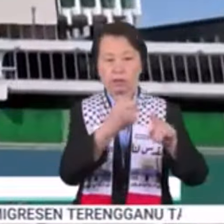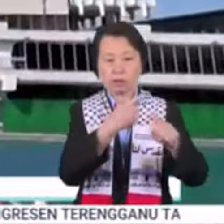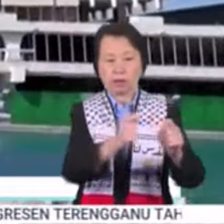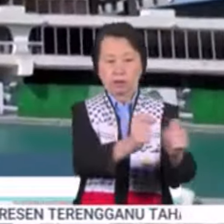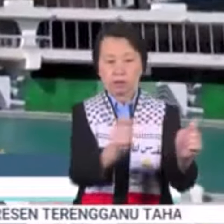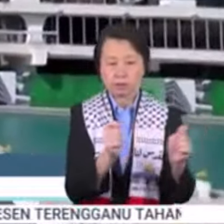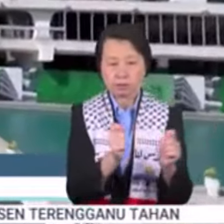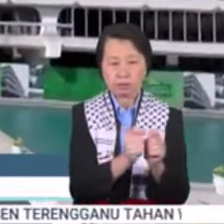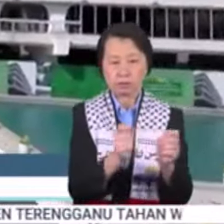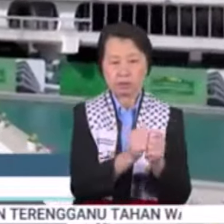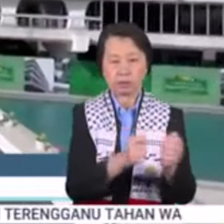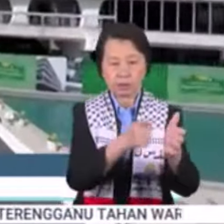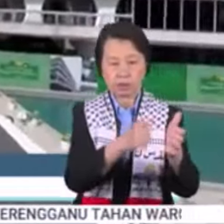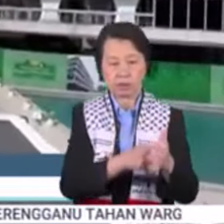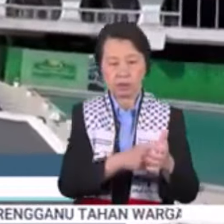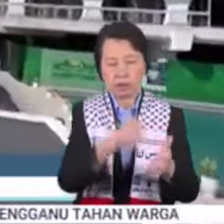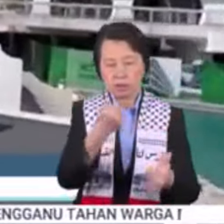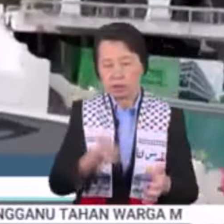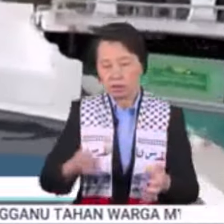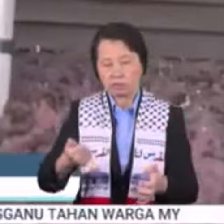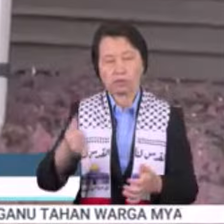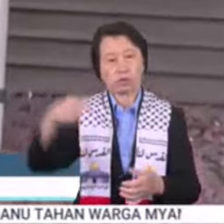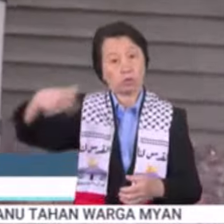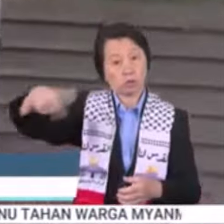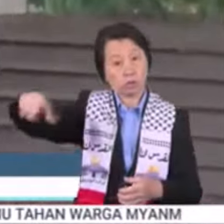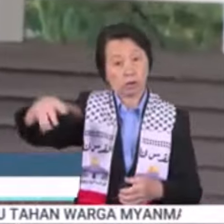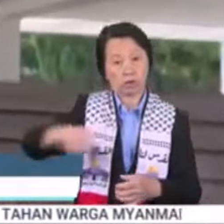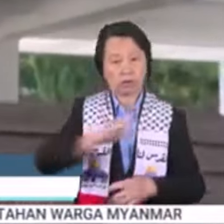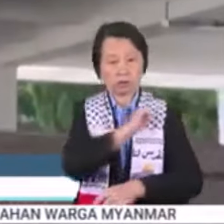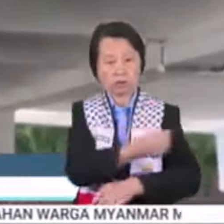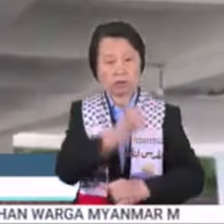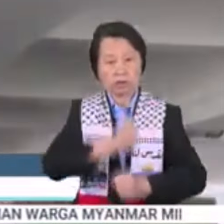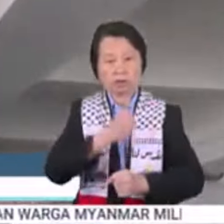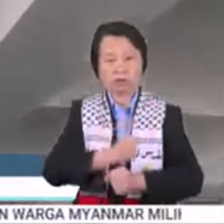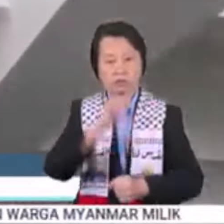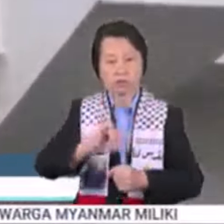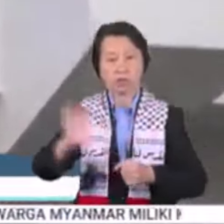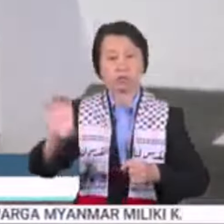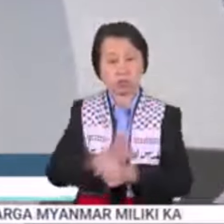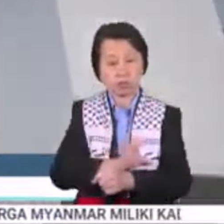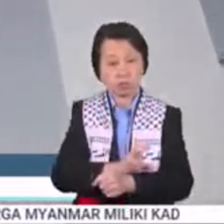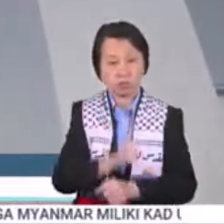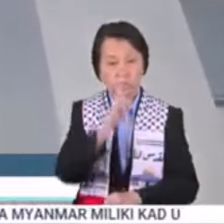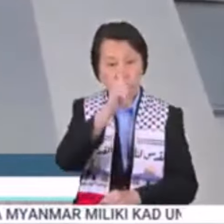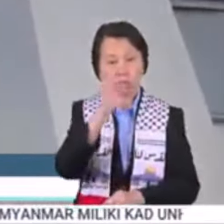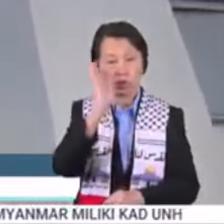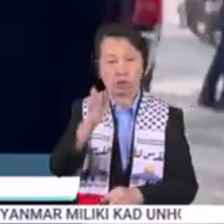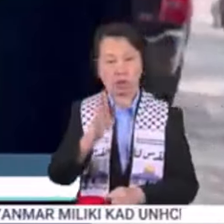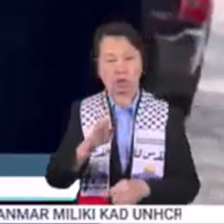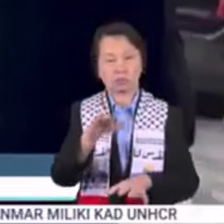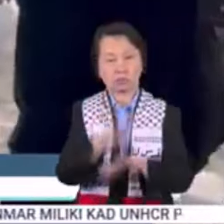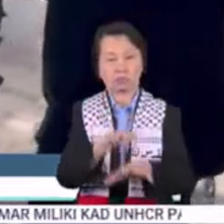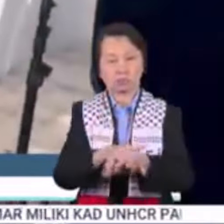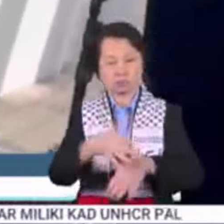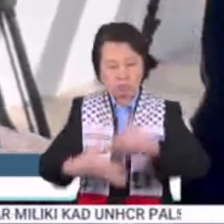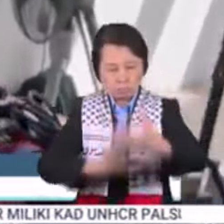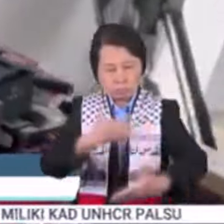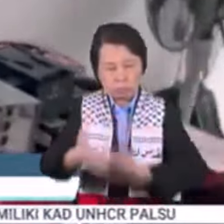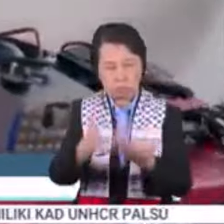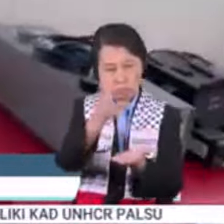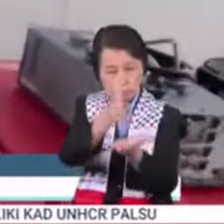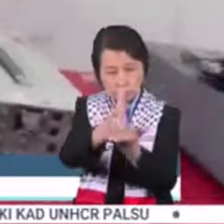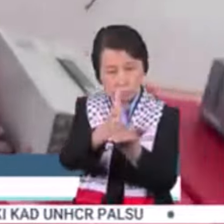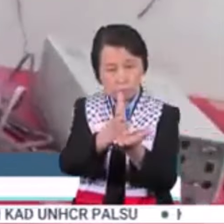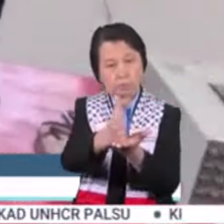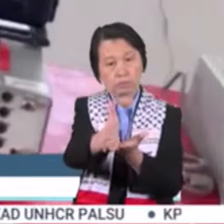lokasi dengan keperluan aset berkualiti dan tenaga kerja yang mencukupi. Pastinya akan melancarkan lagi proses secara